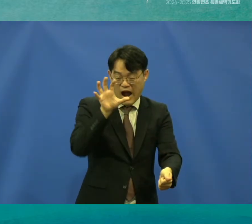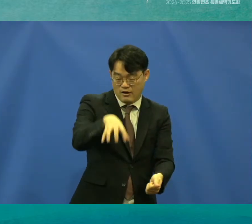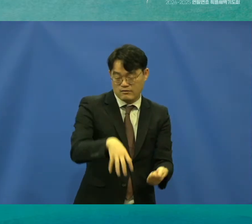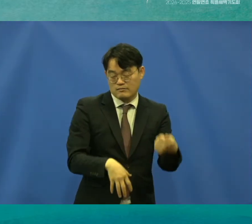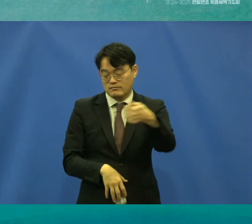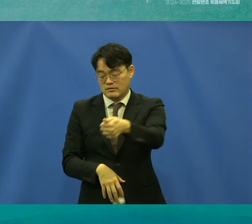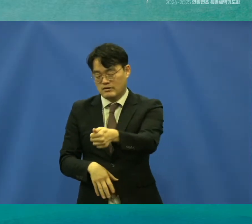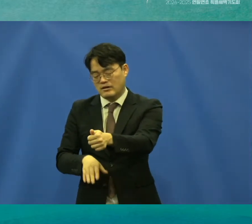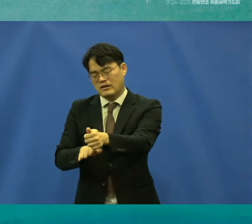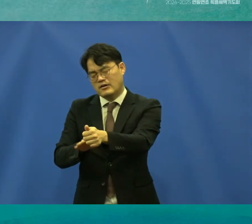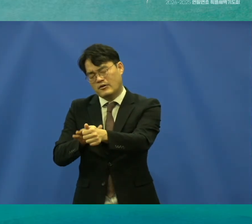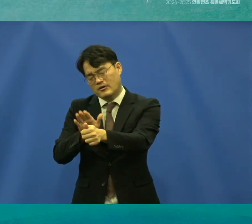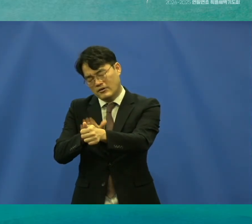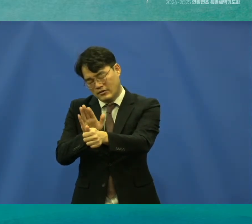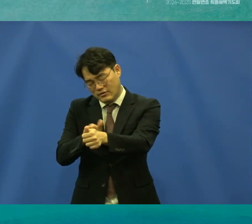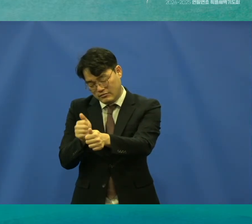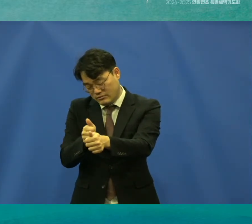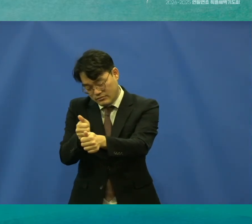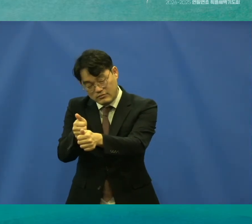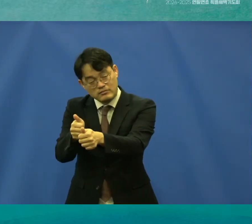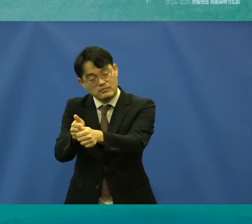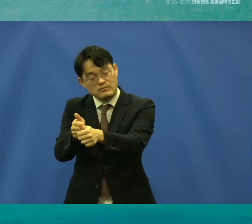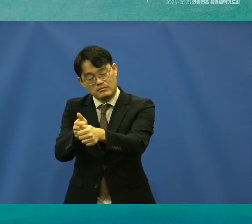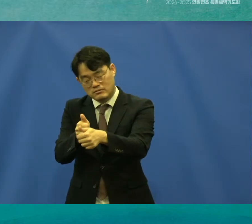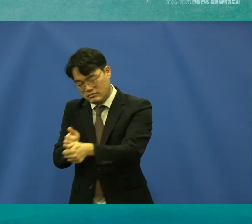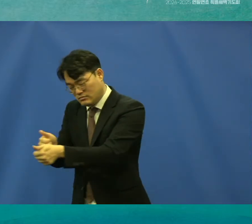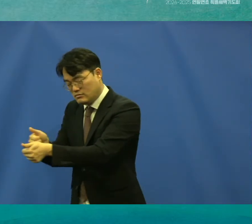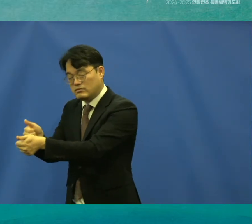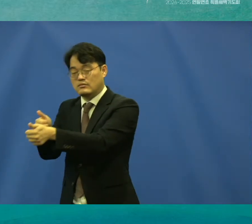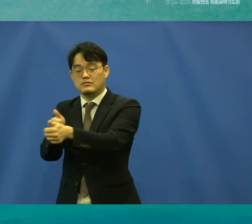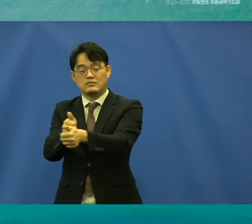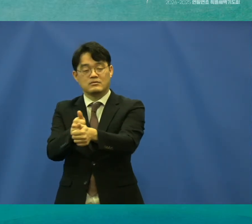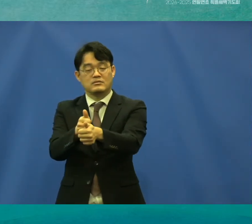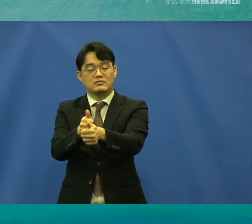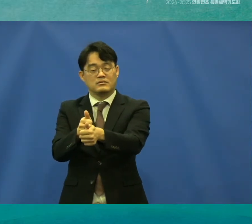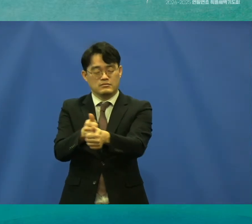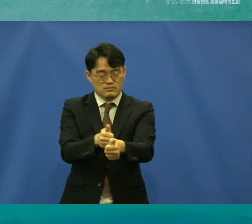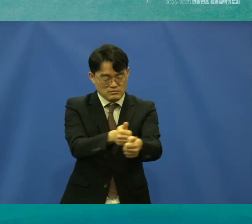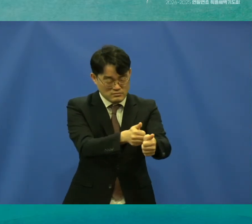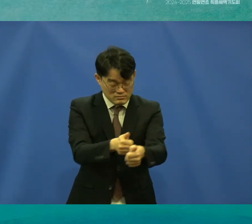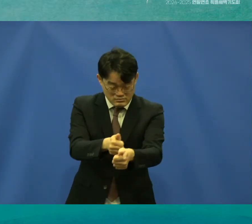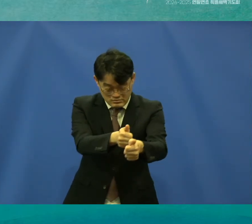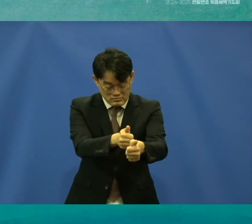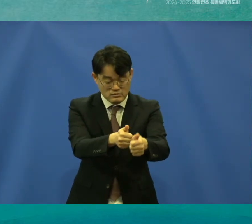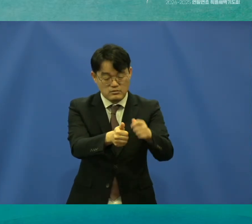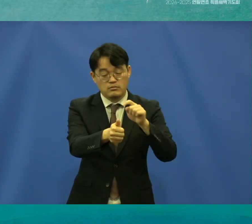여러분, 은혜가 뭔지 아세요? 하나님이 나를 붙잡고 놓아주지 않는 게 은혜예요.